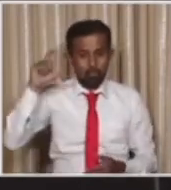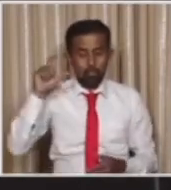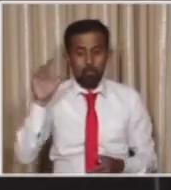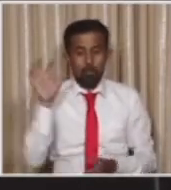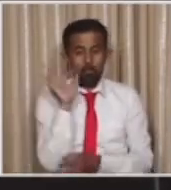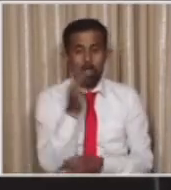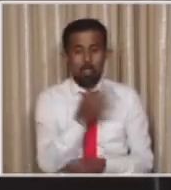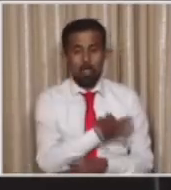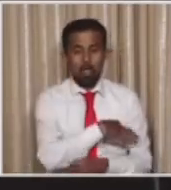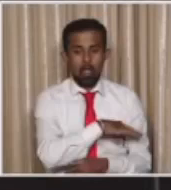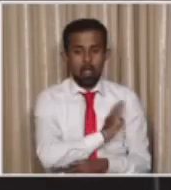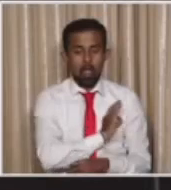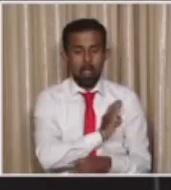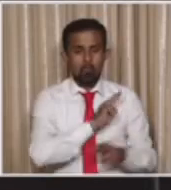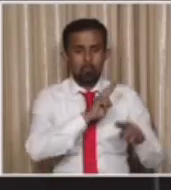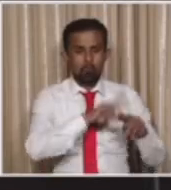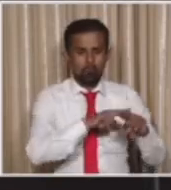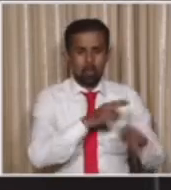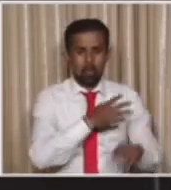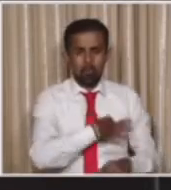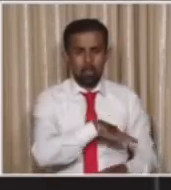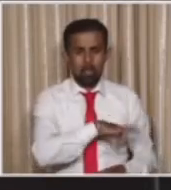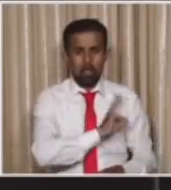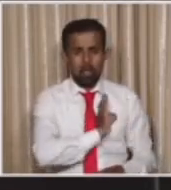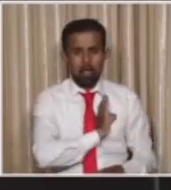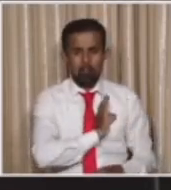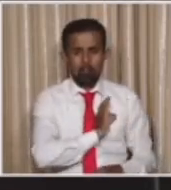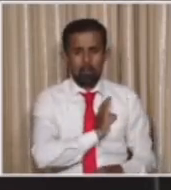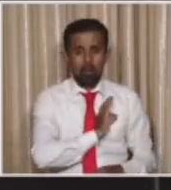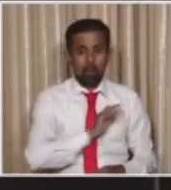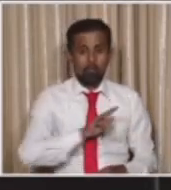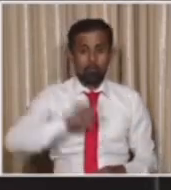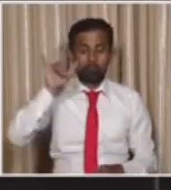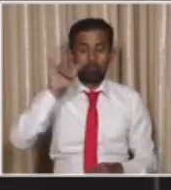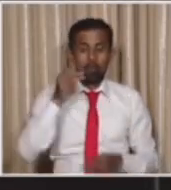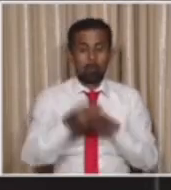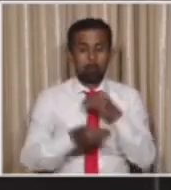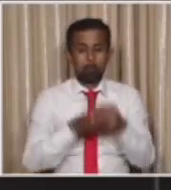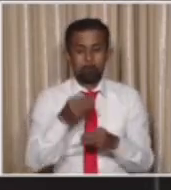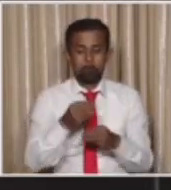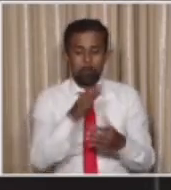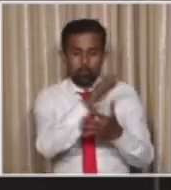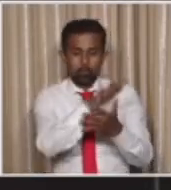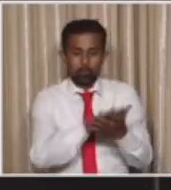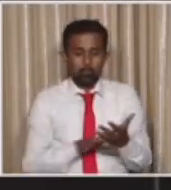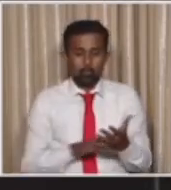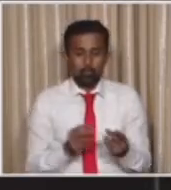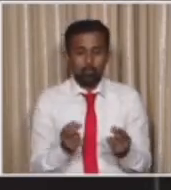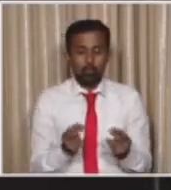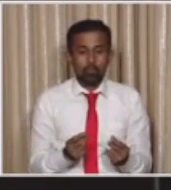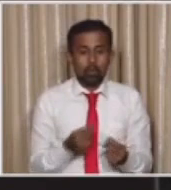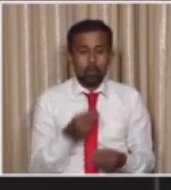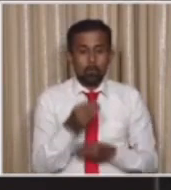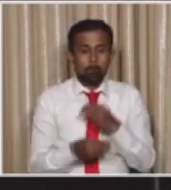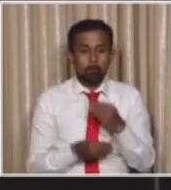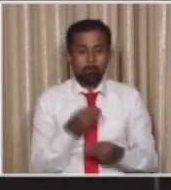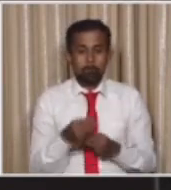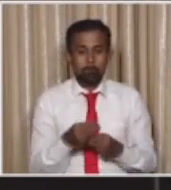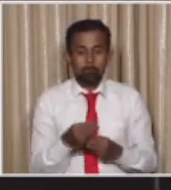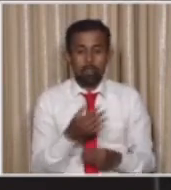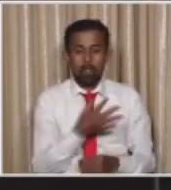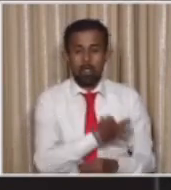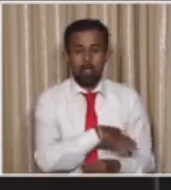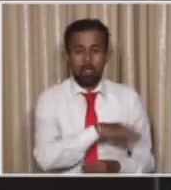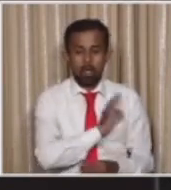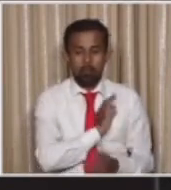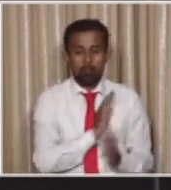බෞද්ධ භික්ෂුව අපි දන්නවා ෆාහියන් කියන භික්ෂුව අපේ පිටරට වෙනදාම ගැන කොච්චර කාර්යක්ෂම අපි මේ වෙළඳාම් කළාද කියලා